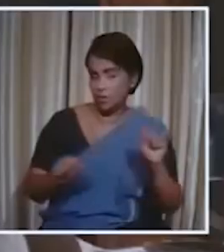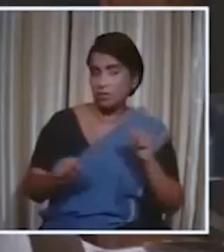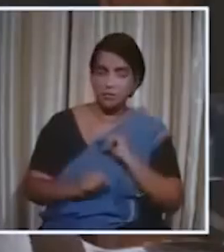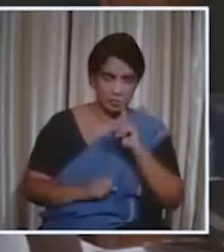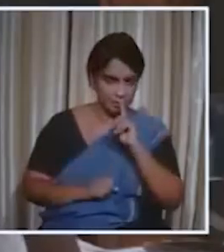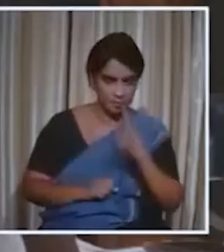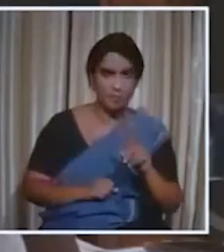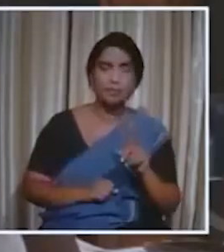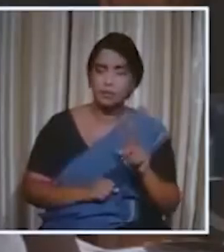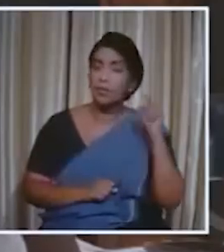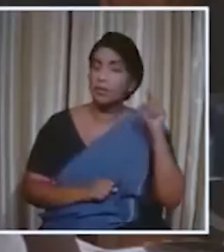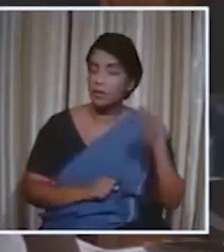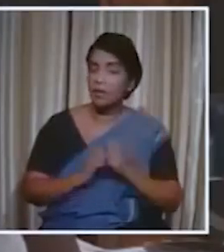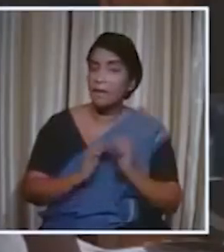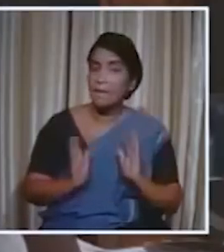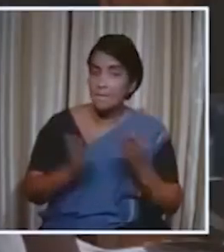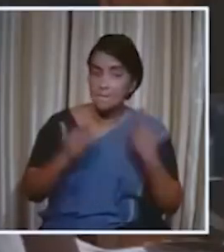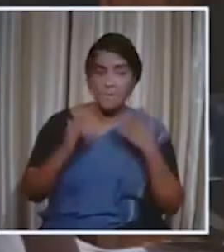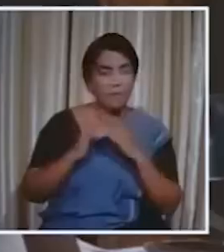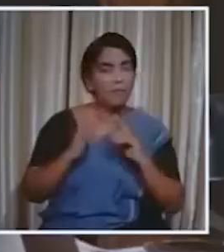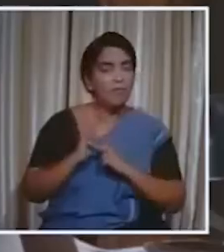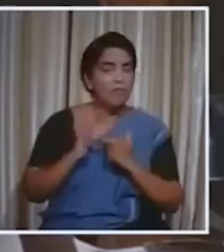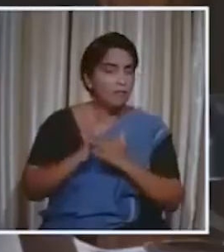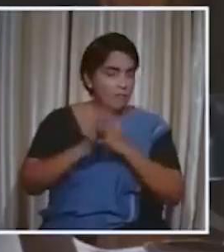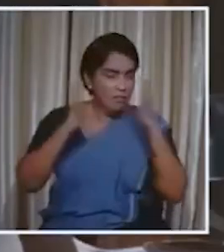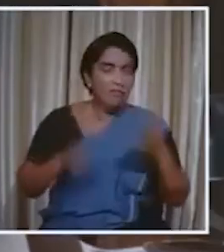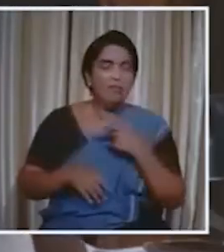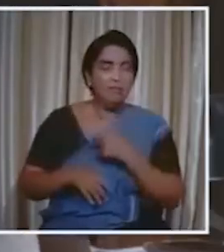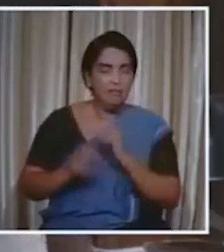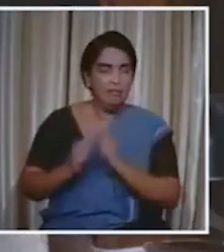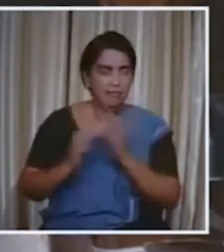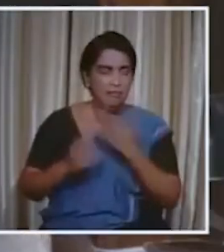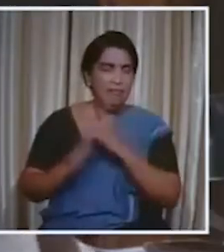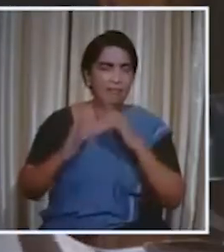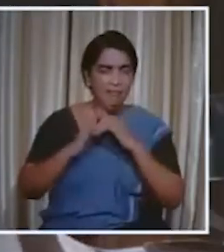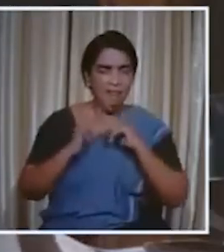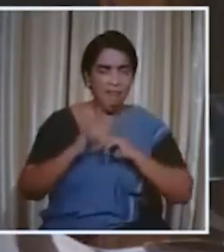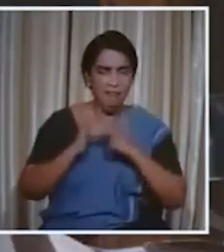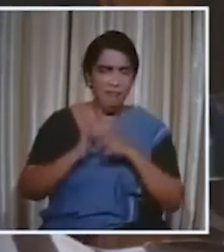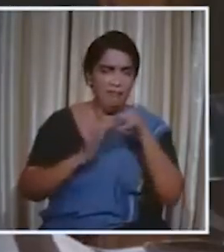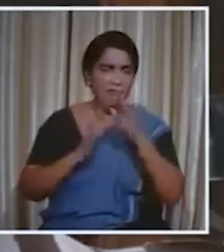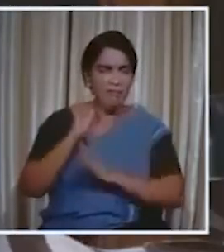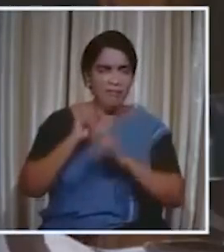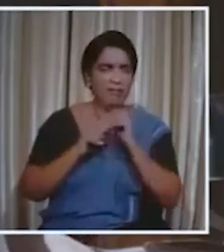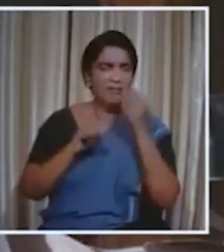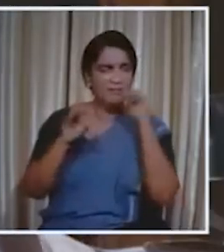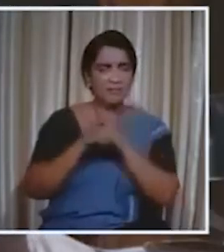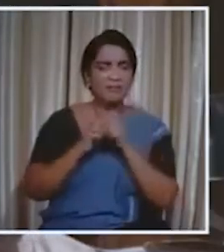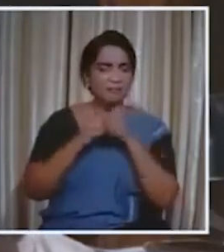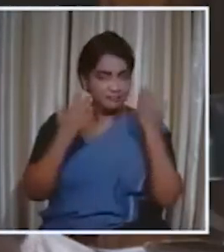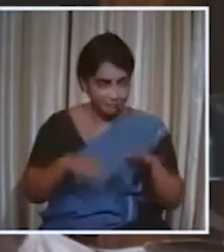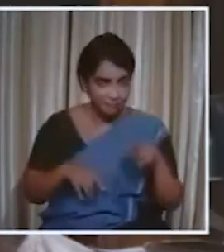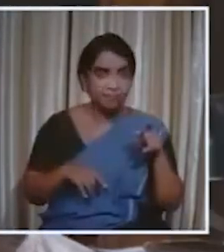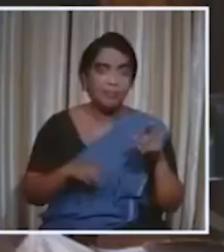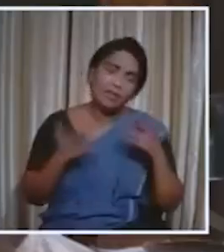4000க்கு மேற்பட்ட வீடு திட்டங்கள் இருக்கு, வீடுகள் இருக்கு. இந்த வீடு திட்டங்களை உங்களுடைய அமைச்சின் கீழே நீங்கள் முடித்து தருவீங்களா இல்லை என்று சொன்னால் அவர்களுக்கு ஒரு முடிவை